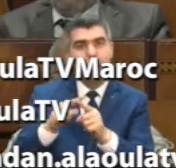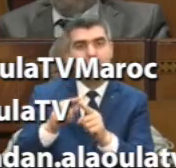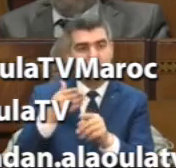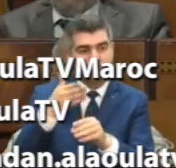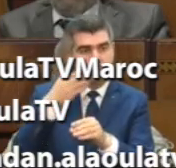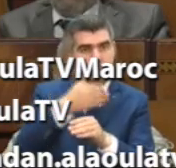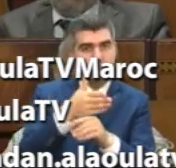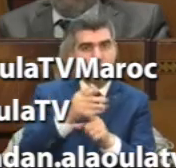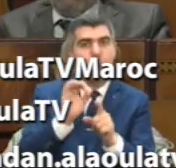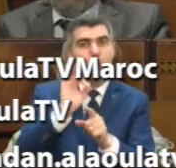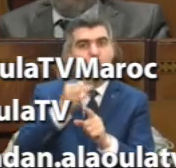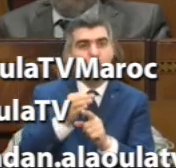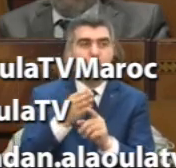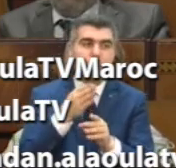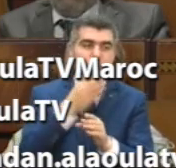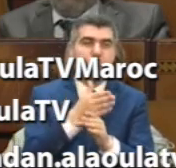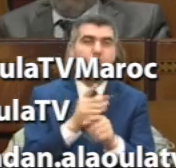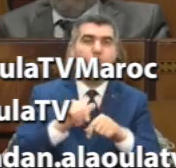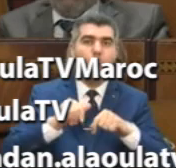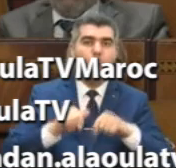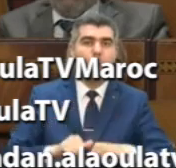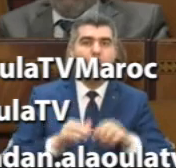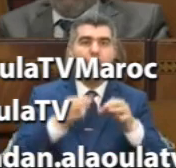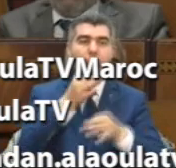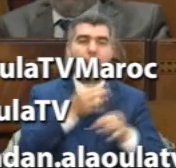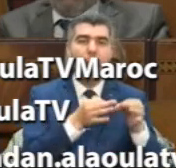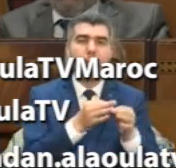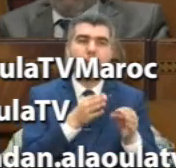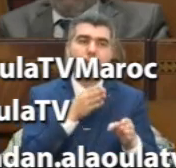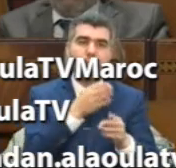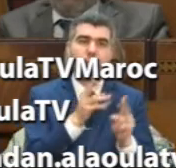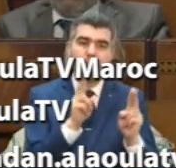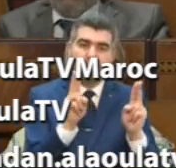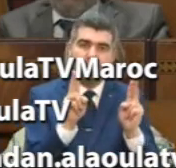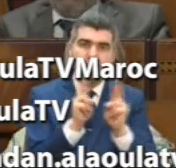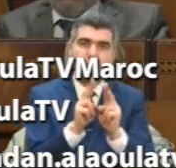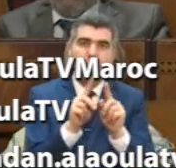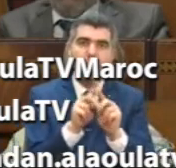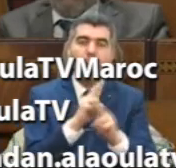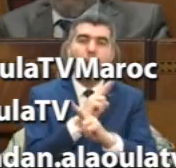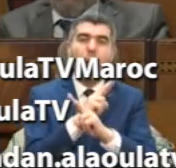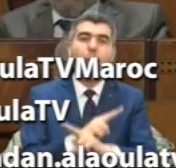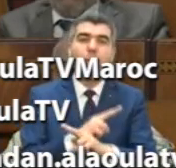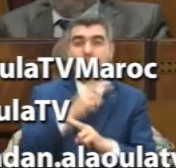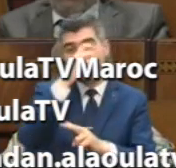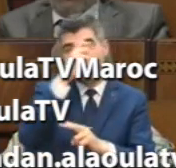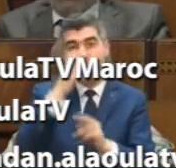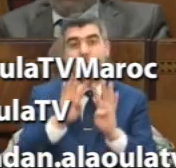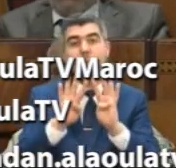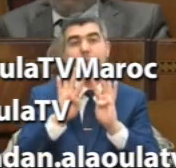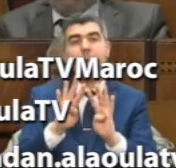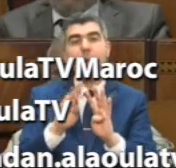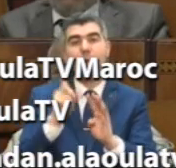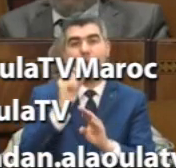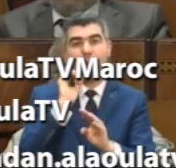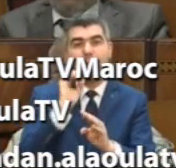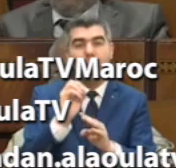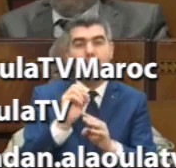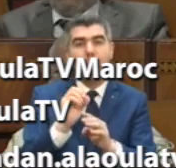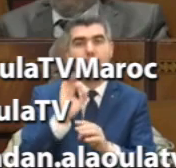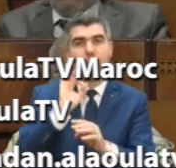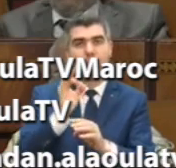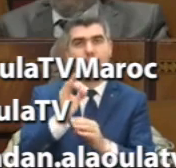انتداب هيئات خاصة للبت في القضايا خاصة في فترة العطلة السنوية، إلى إحداث شباك